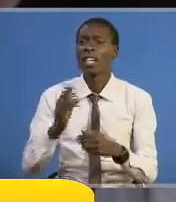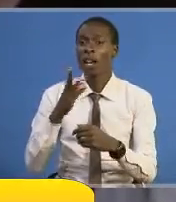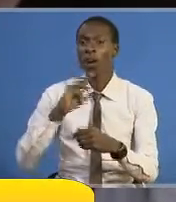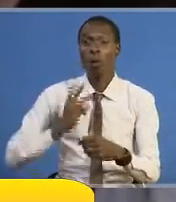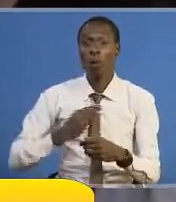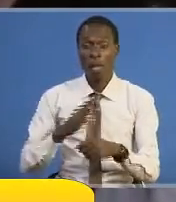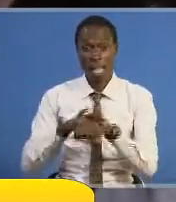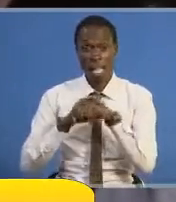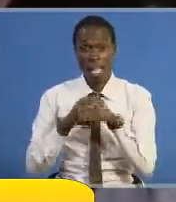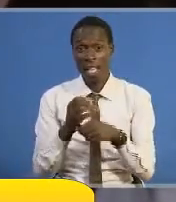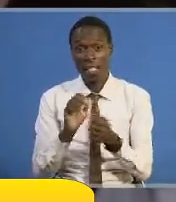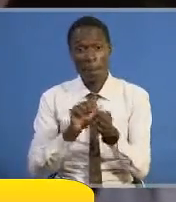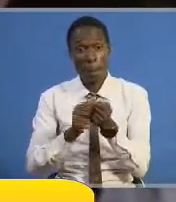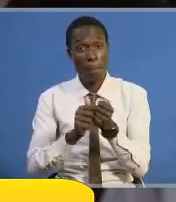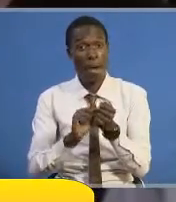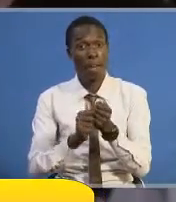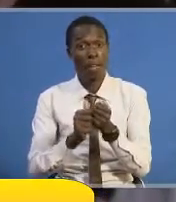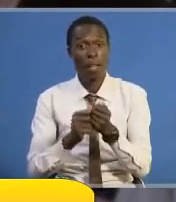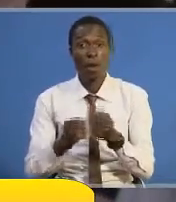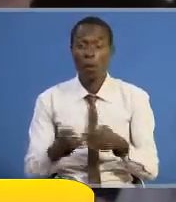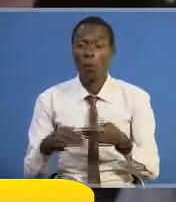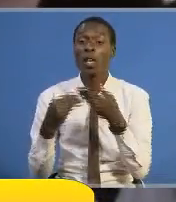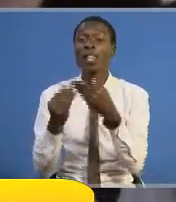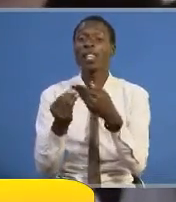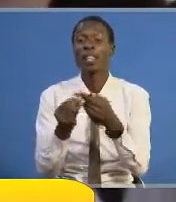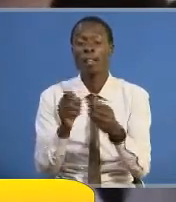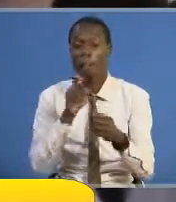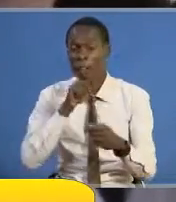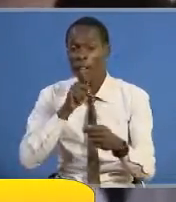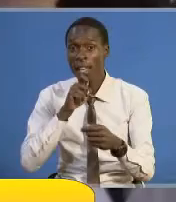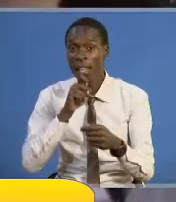Atupatie mahindi, tulishe kuku. Wakamba